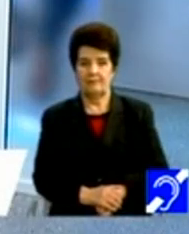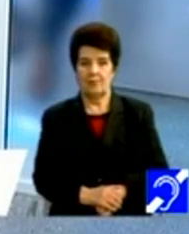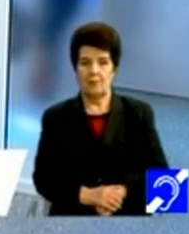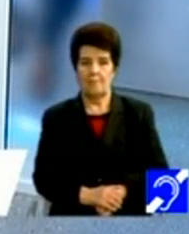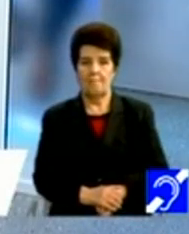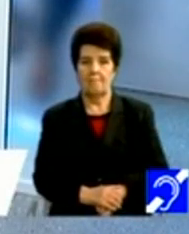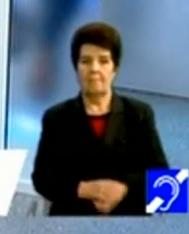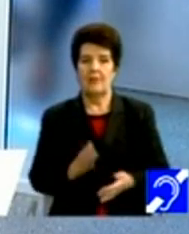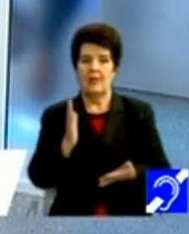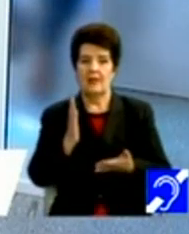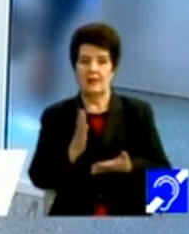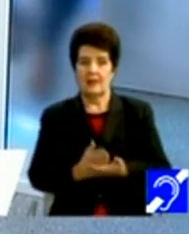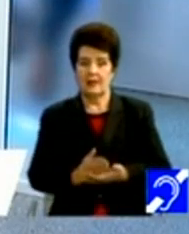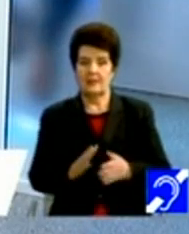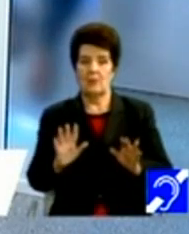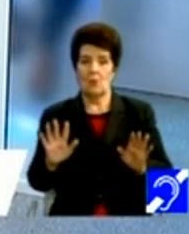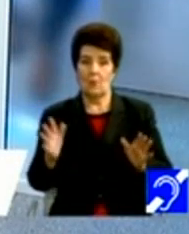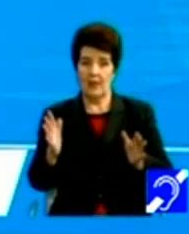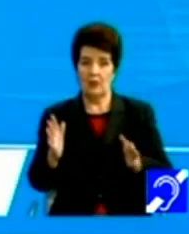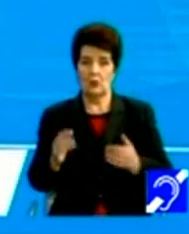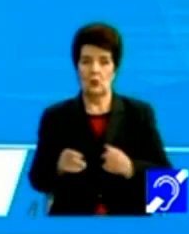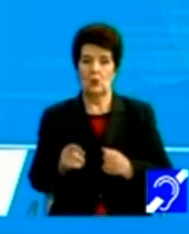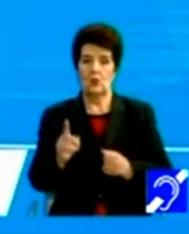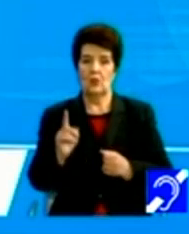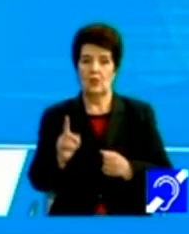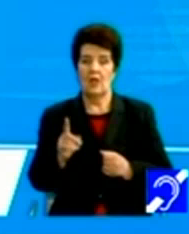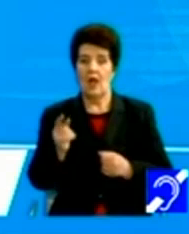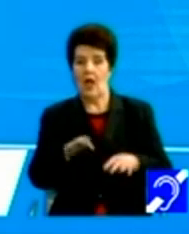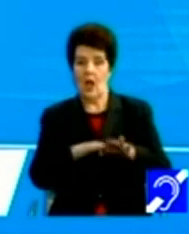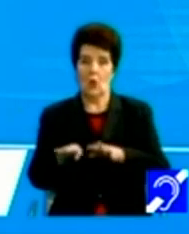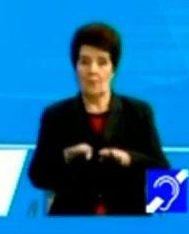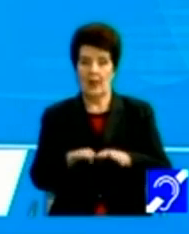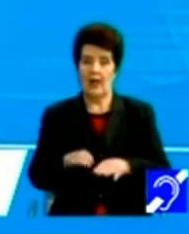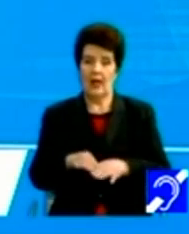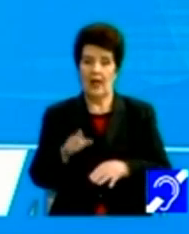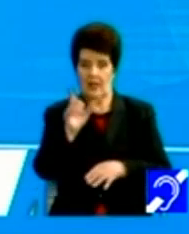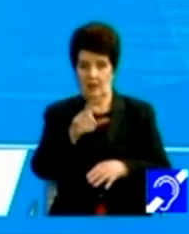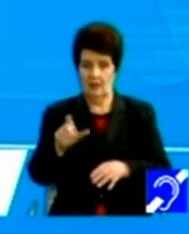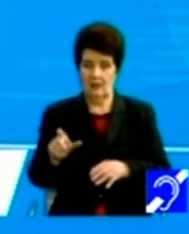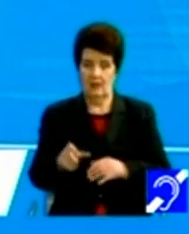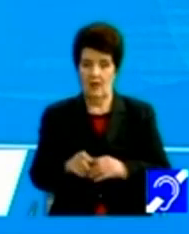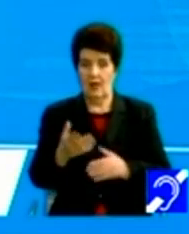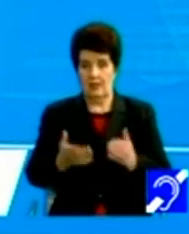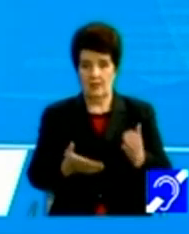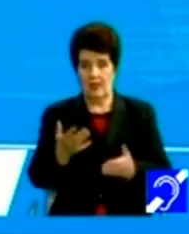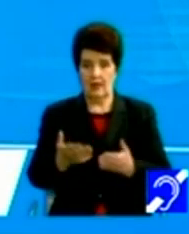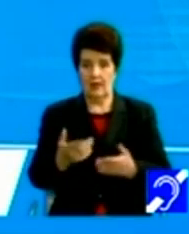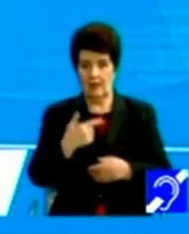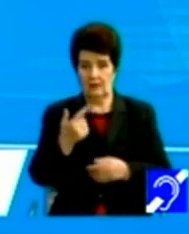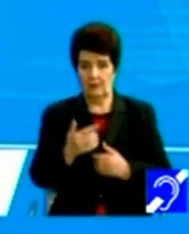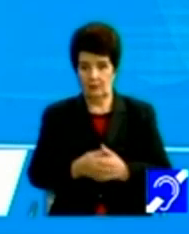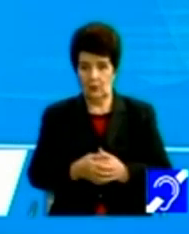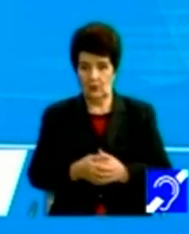Deci este momentul acum pentru a compara. Telespectatorii sunt convins că poate să compare dacă ceea ce a spus